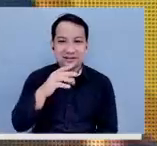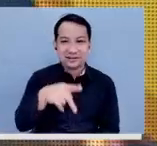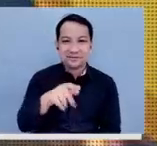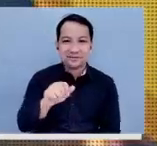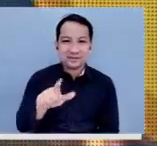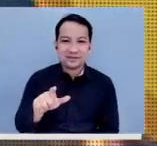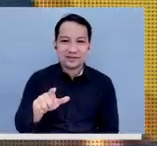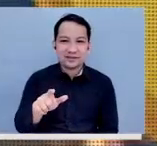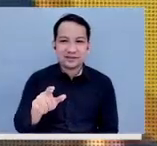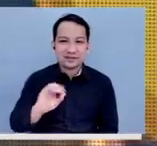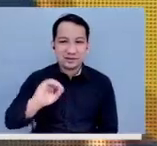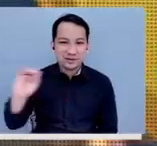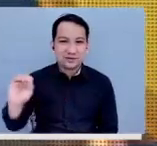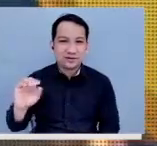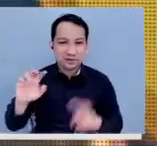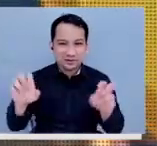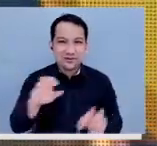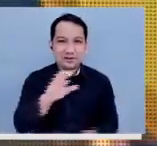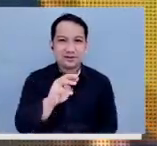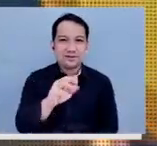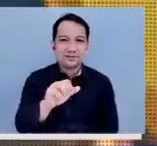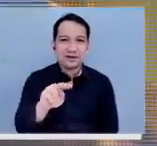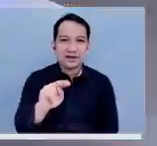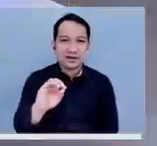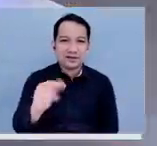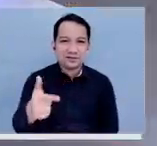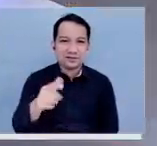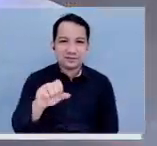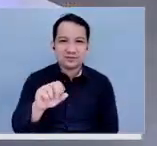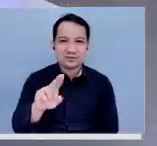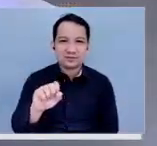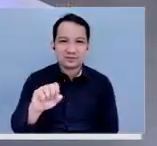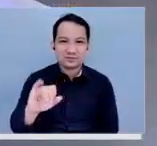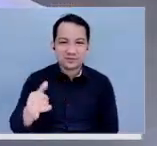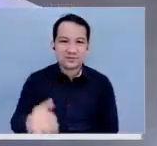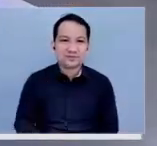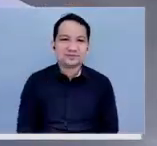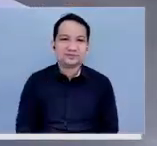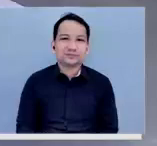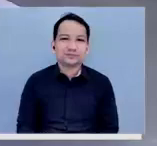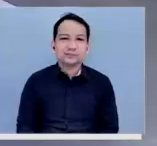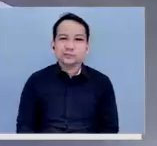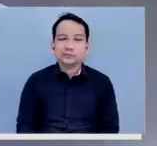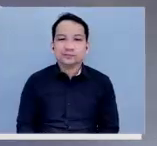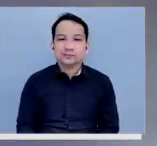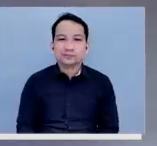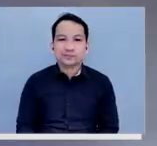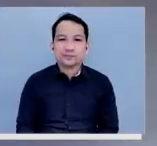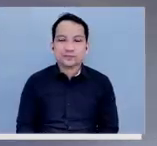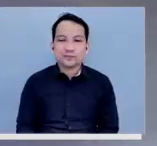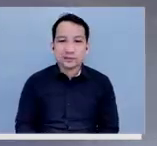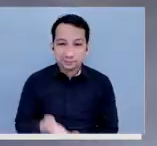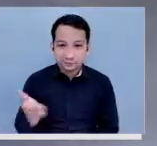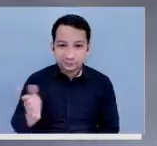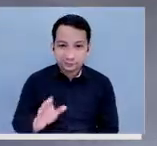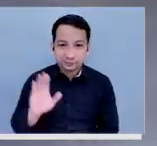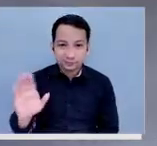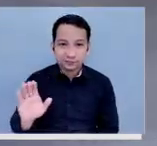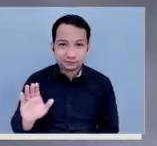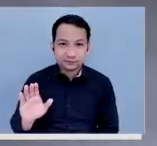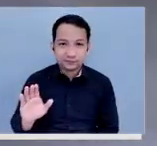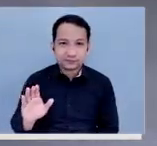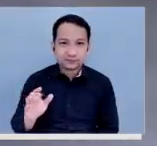owner ng Manong Sushi. Good morning, kapatid. Good morning, Paul. Good morning. Good morning. Kayo po ba si Manong Sushi? Yes